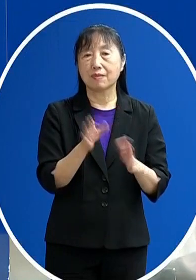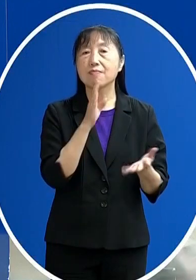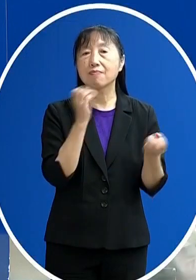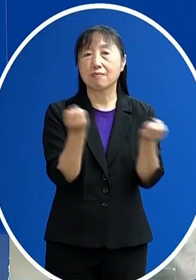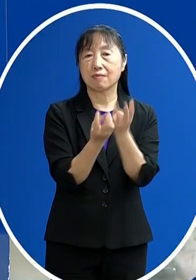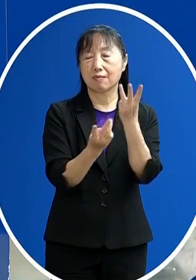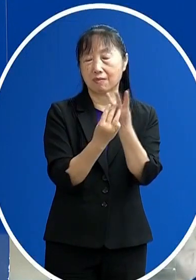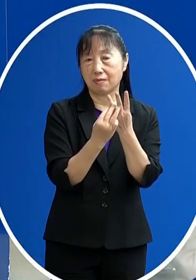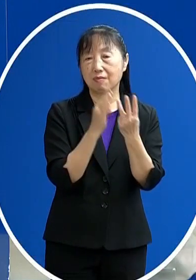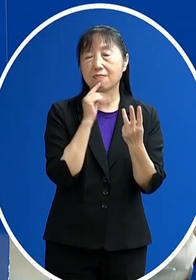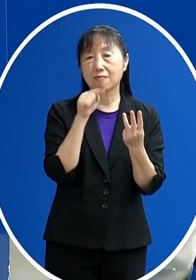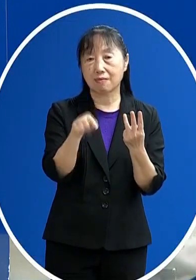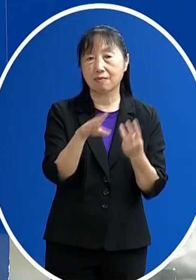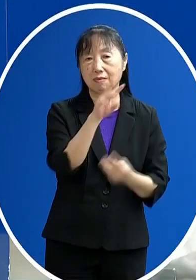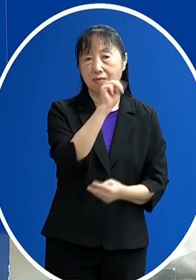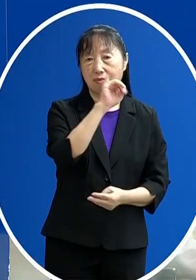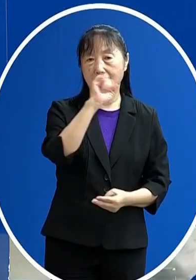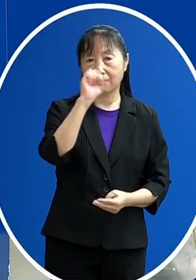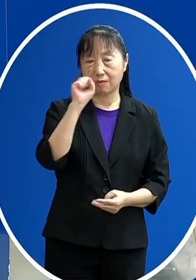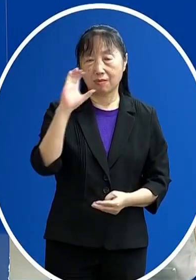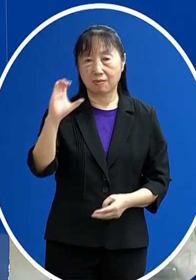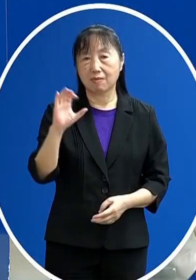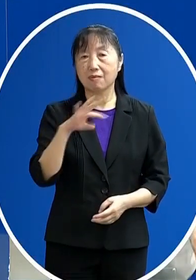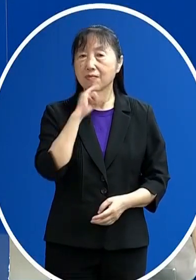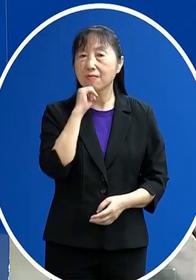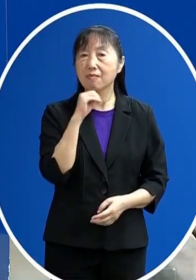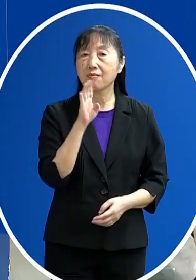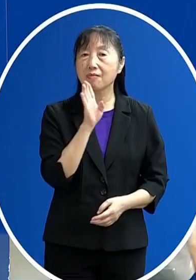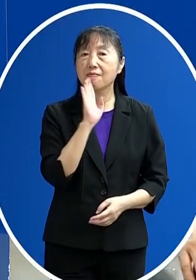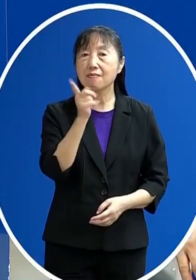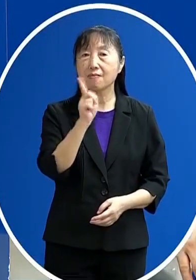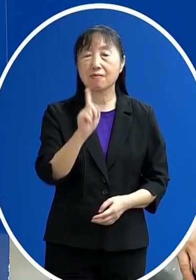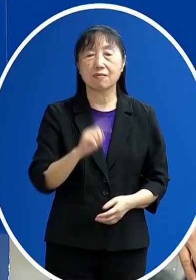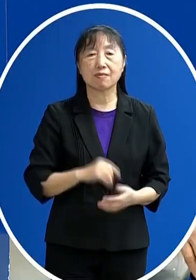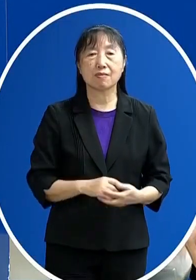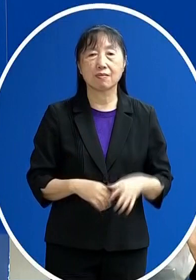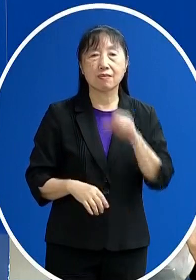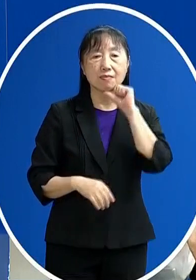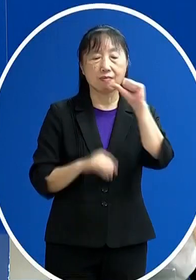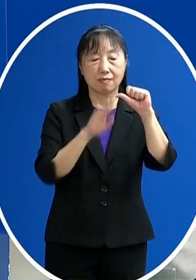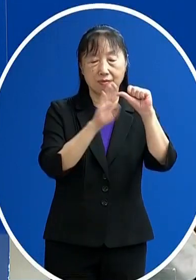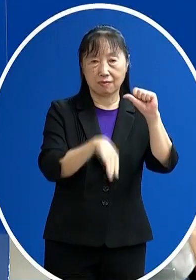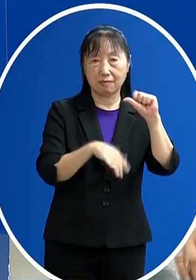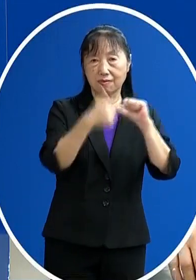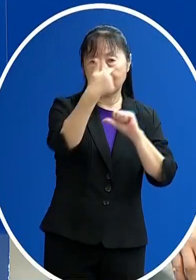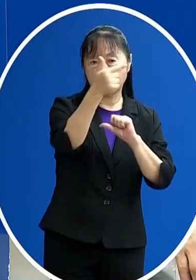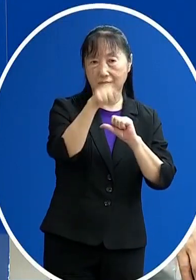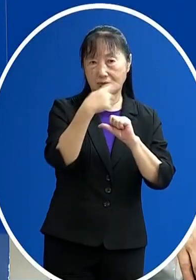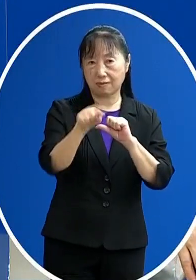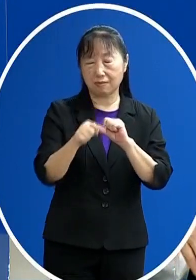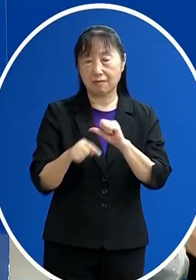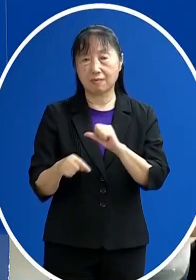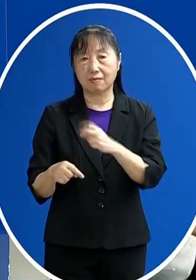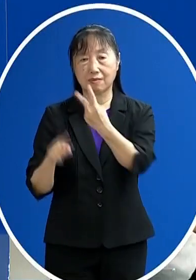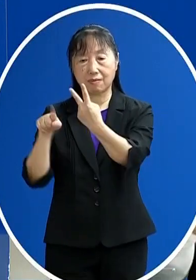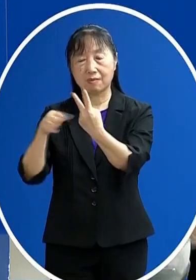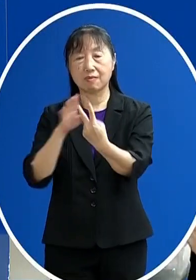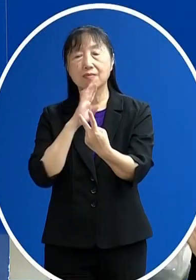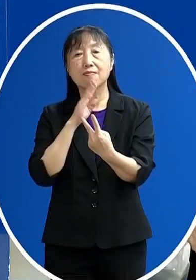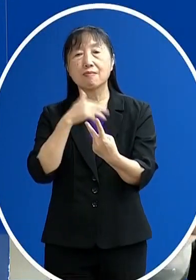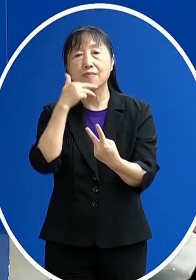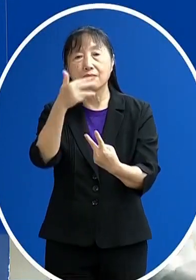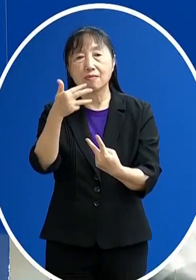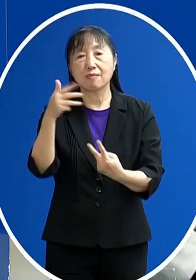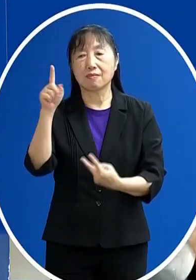症候群 Miss C。 那他们的年龄是主要是五岁以下的有六位，另外有两位是八岁跟十